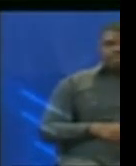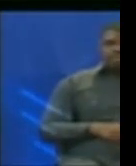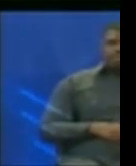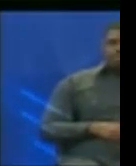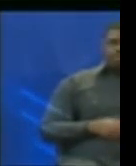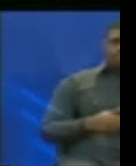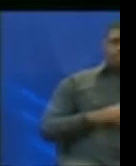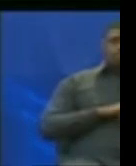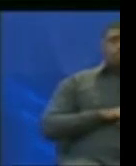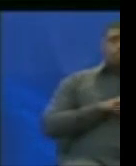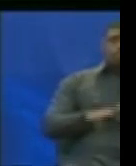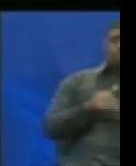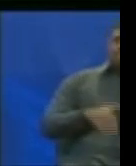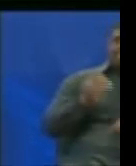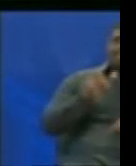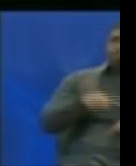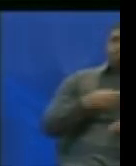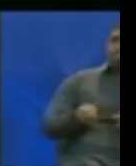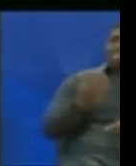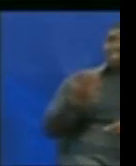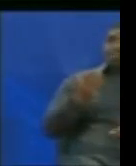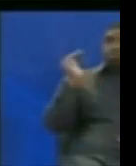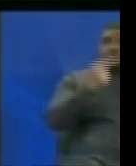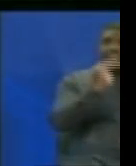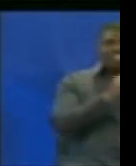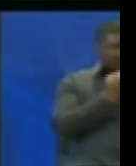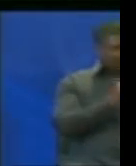corona, zaidi ya watu 400 hawawezi kusafiri